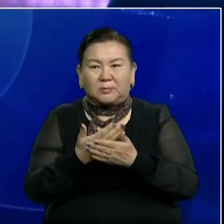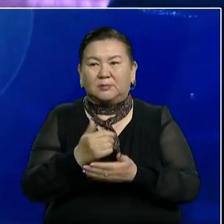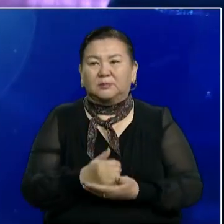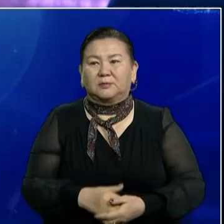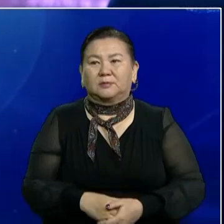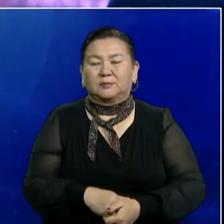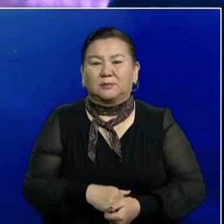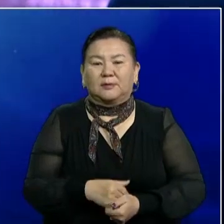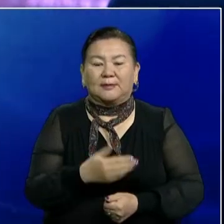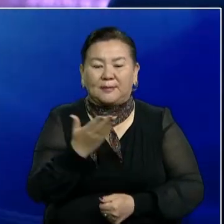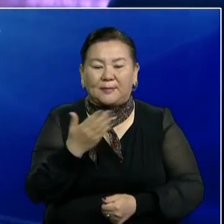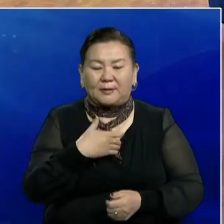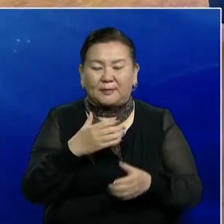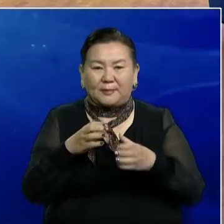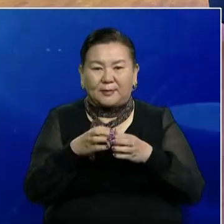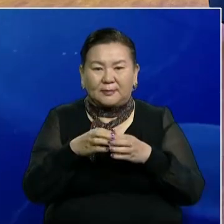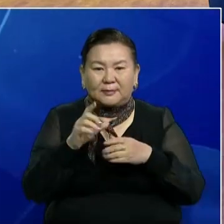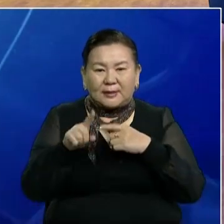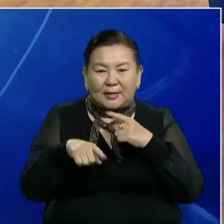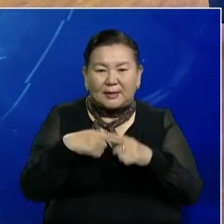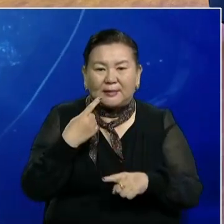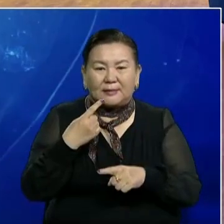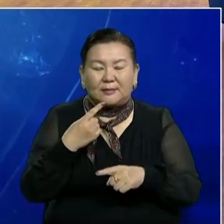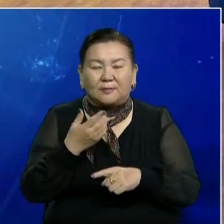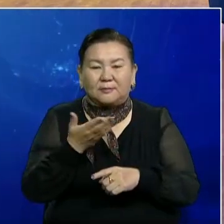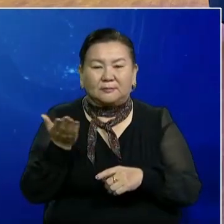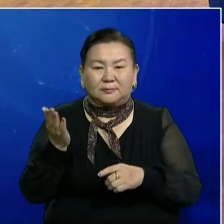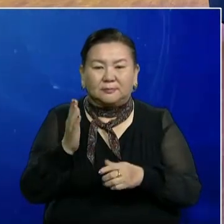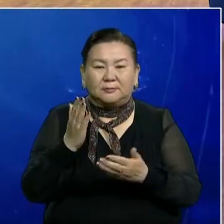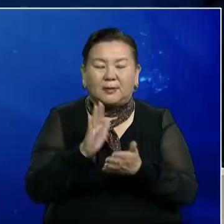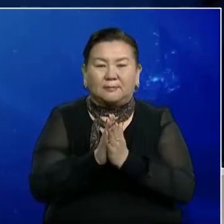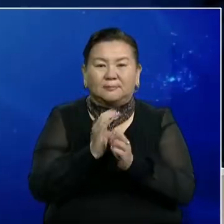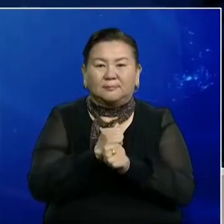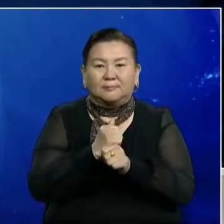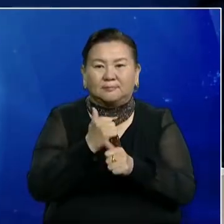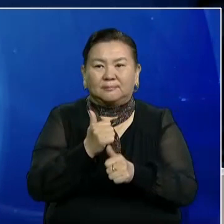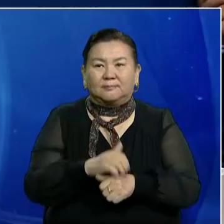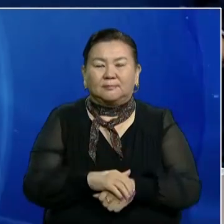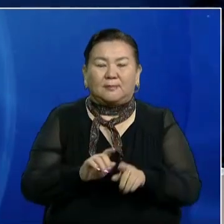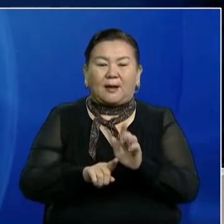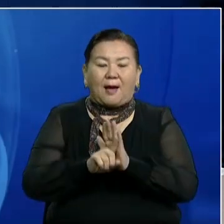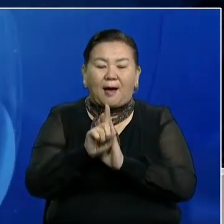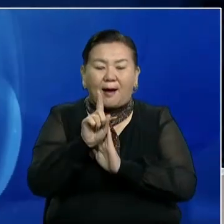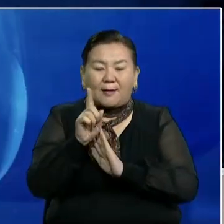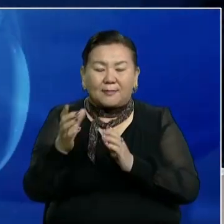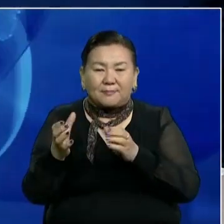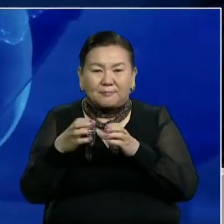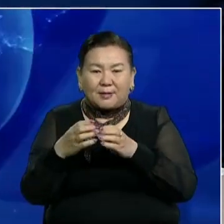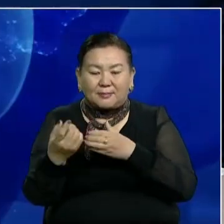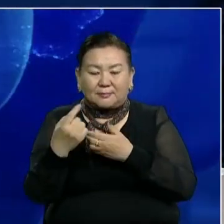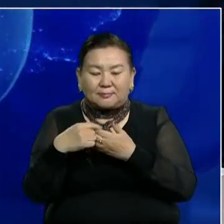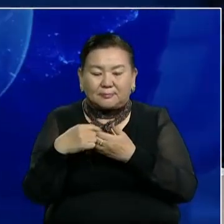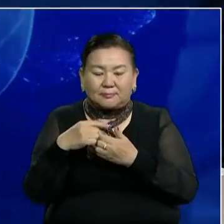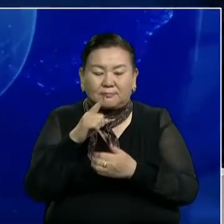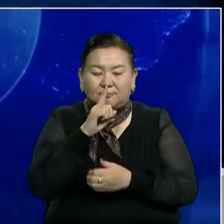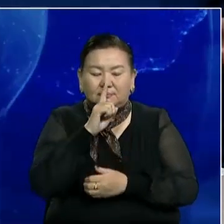яаж вэ? Манагийн хүүгүн бол илүү нөгөө нэг бид нартай нийлдэлтэй болж ирсэн. нөгөө яг анх ингээд багтаа ороод ирж хахтаа их